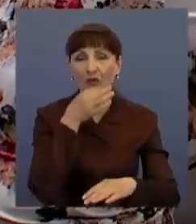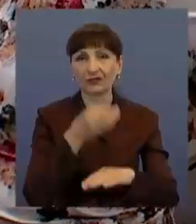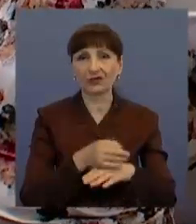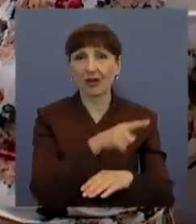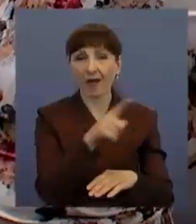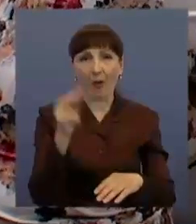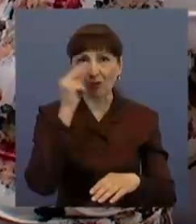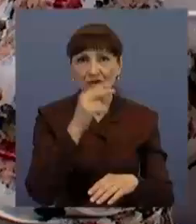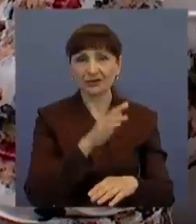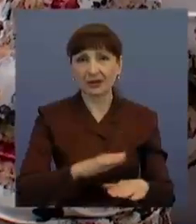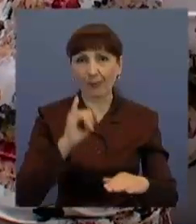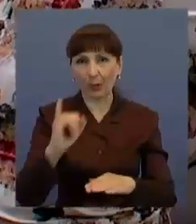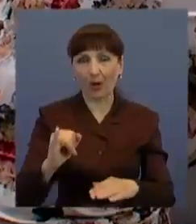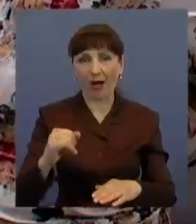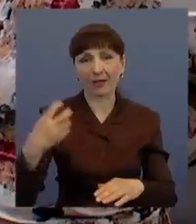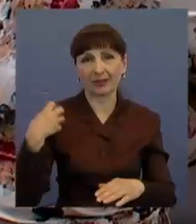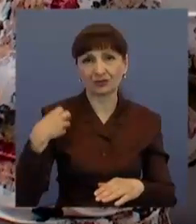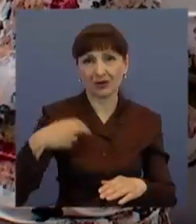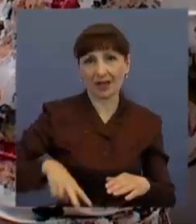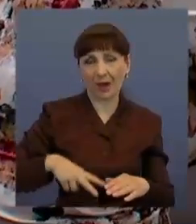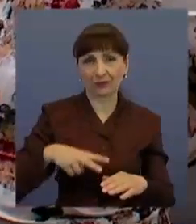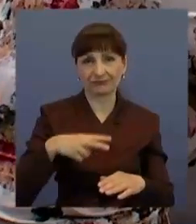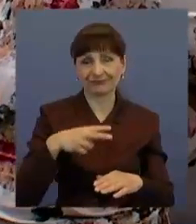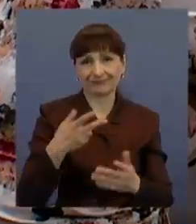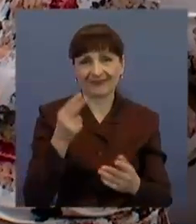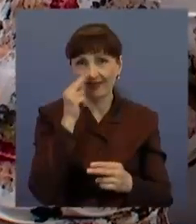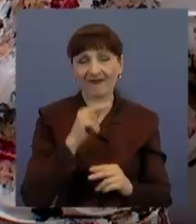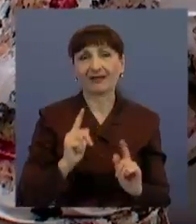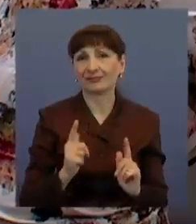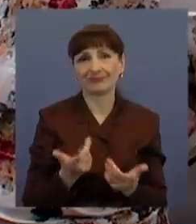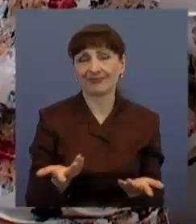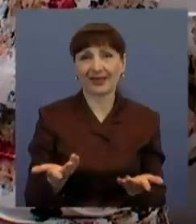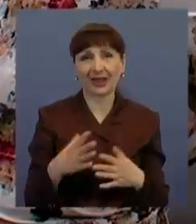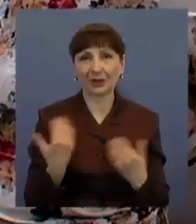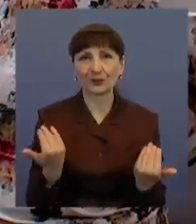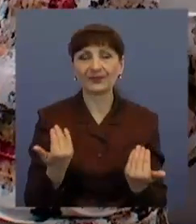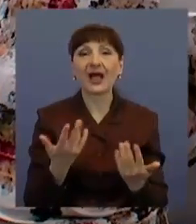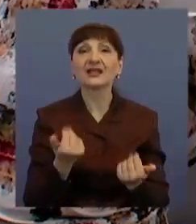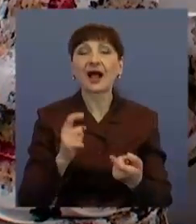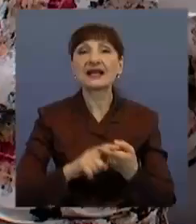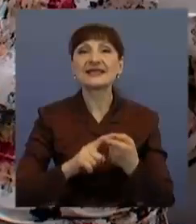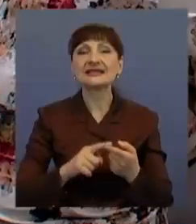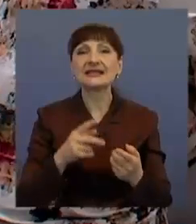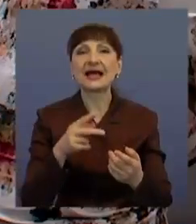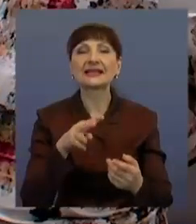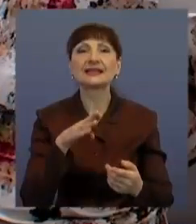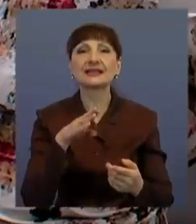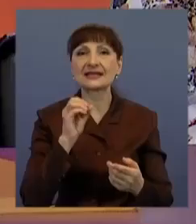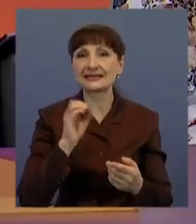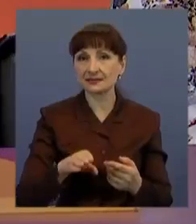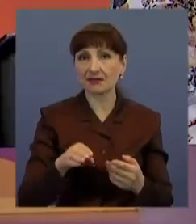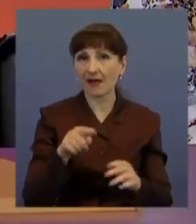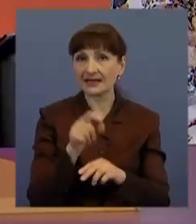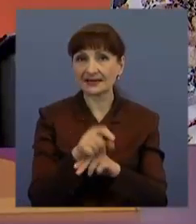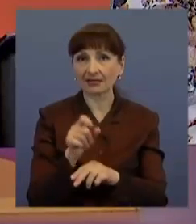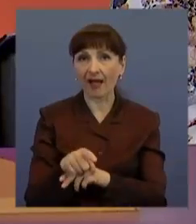за низкий результат, скажем, или за нарушение. Не наказываем, такого не было. Ну, касательно самих тестовых заданий,